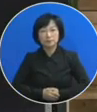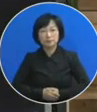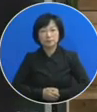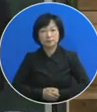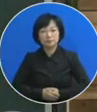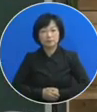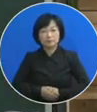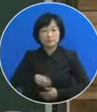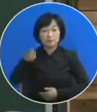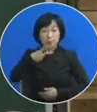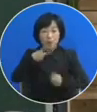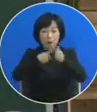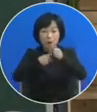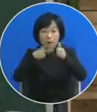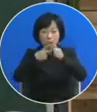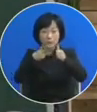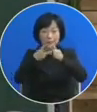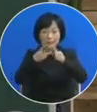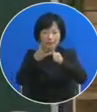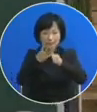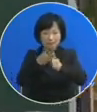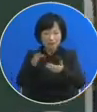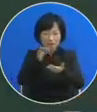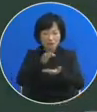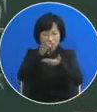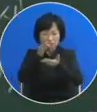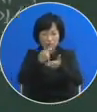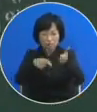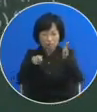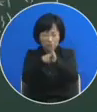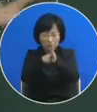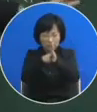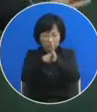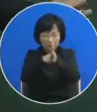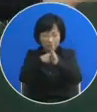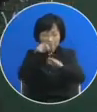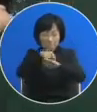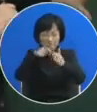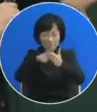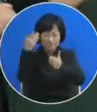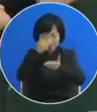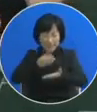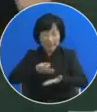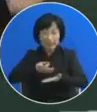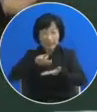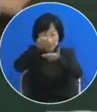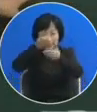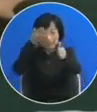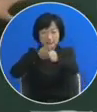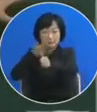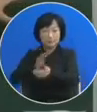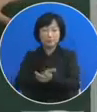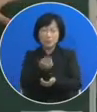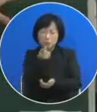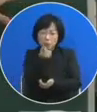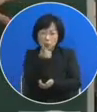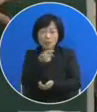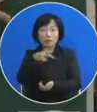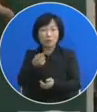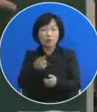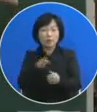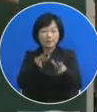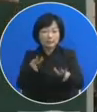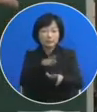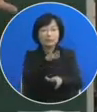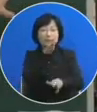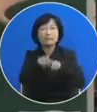네 가지 헌금 생명 거세요. And stake your life on the four offerings. 조금만 지금부터 실천하세요. That even though it's something little, begin it now.